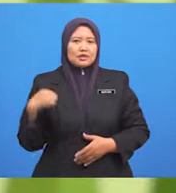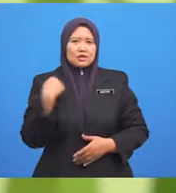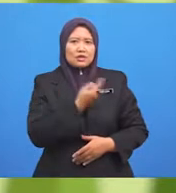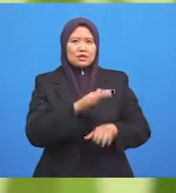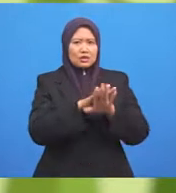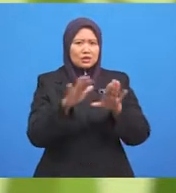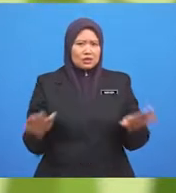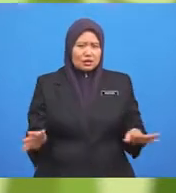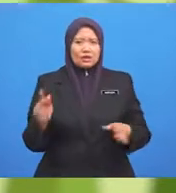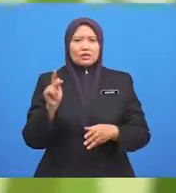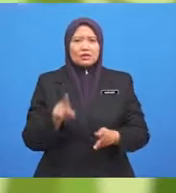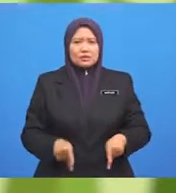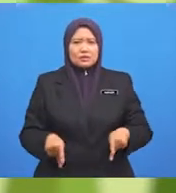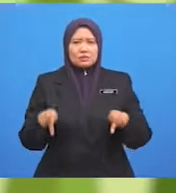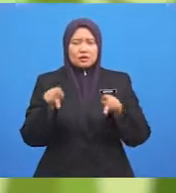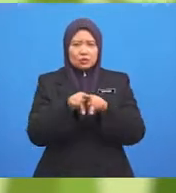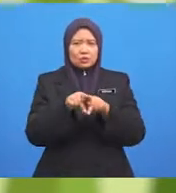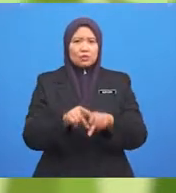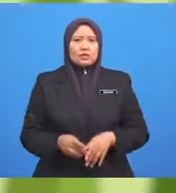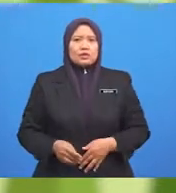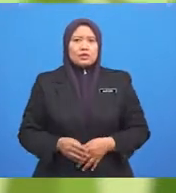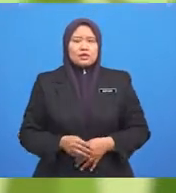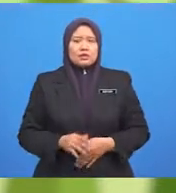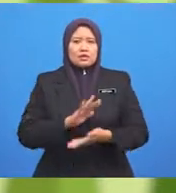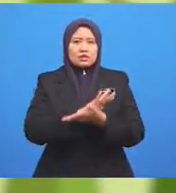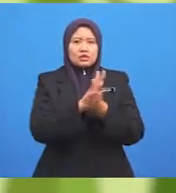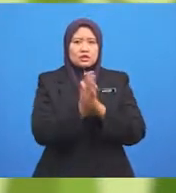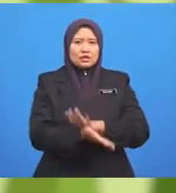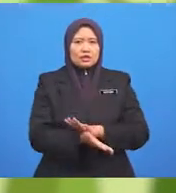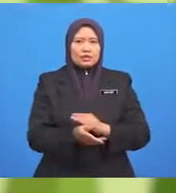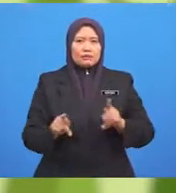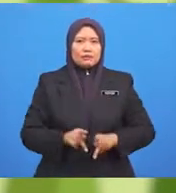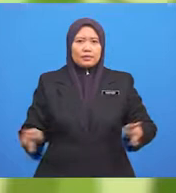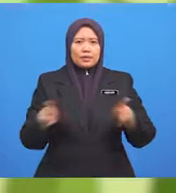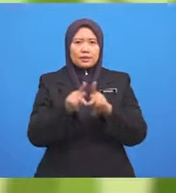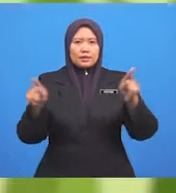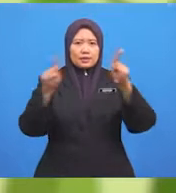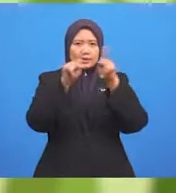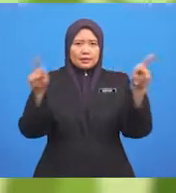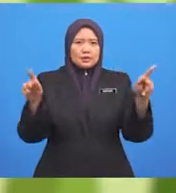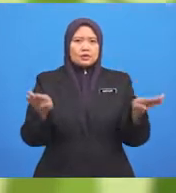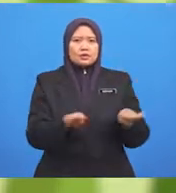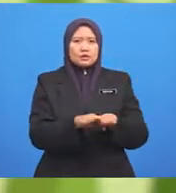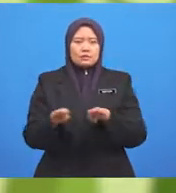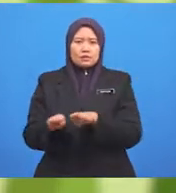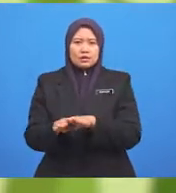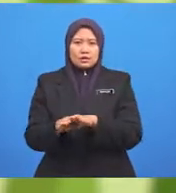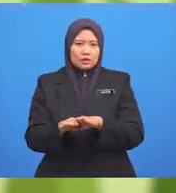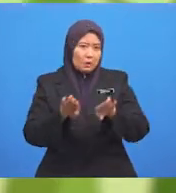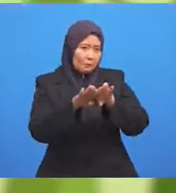tidak sepatutnya menjadikan pangkat sebagai pemisah antara anggota